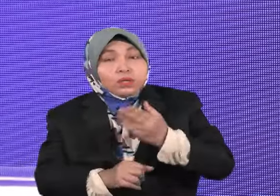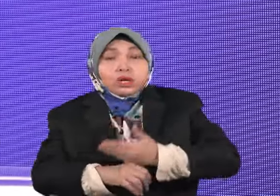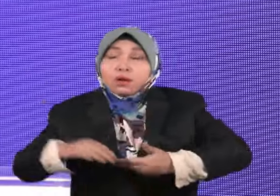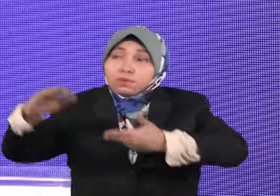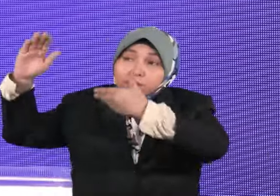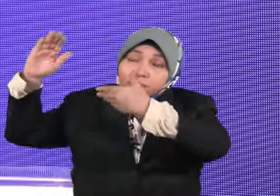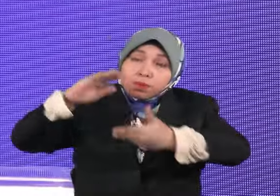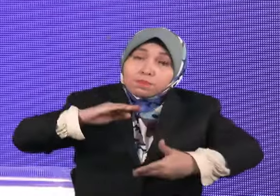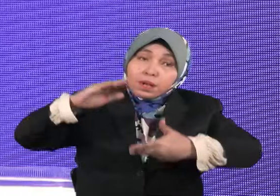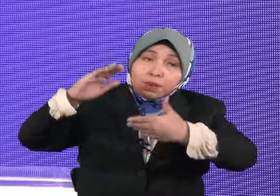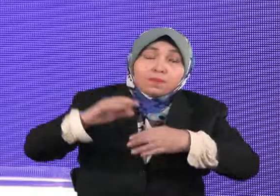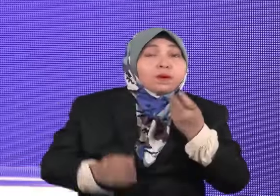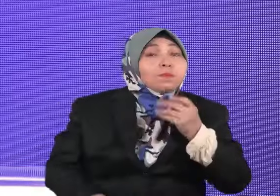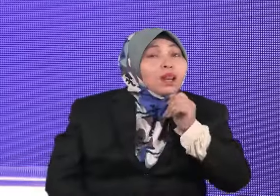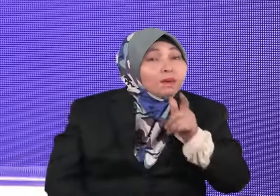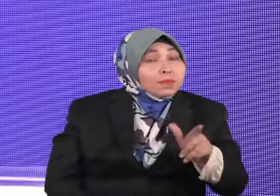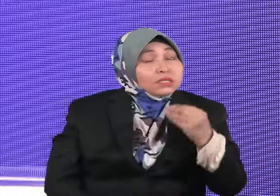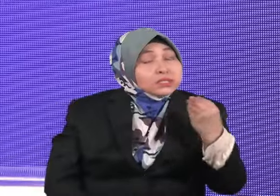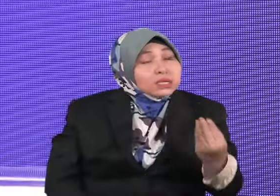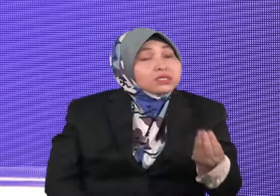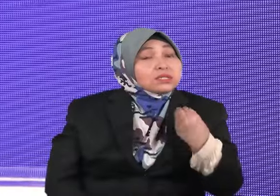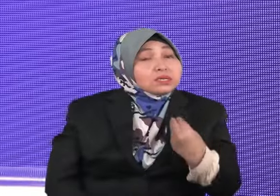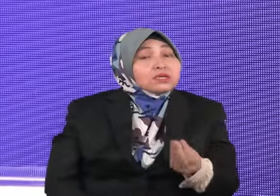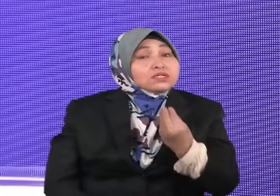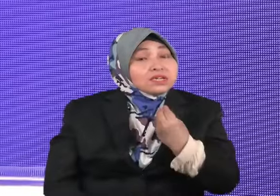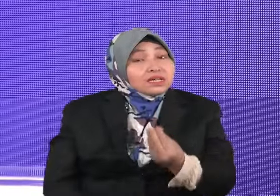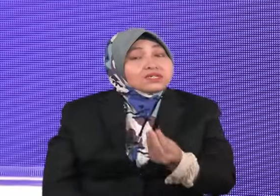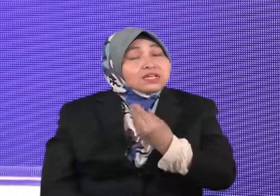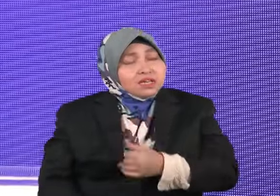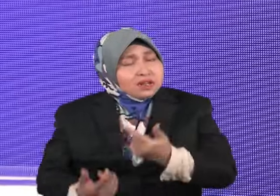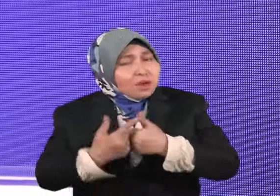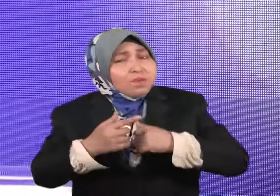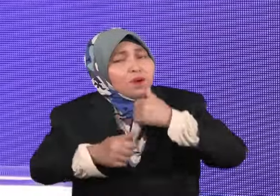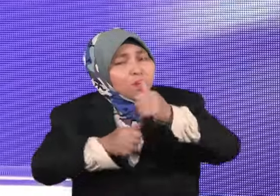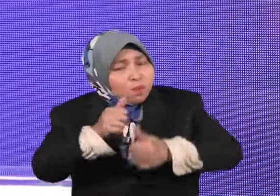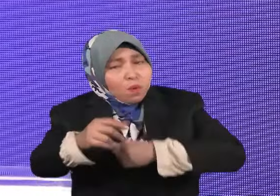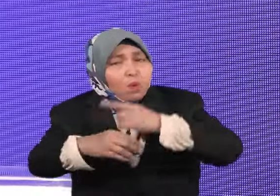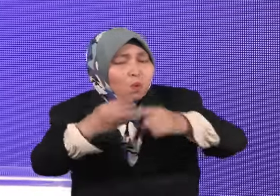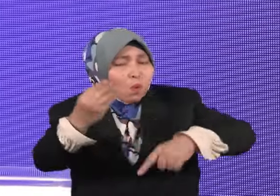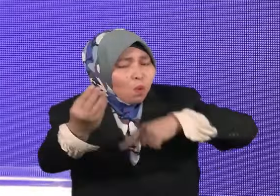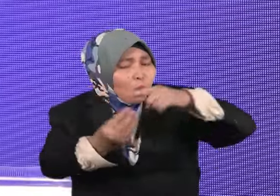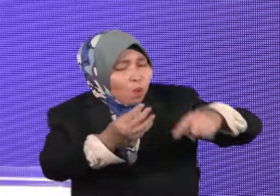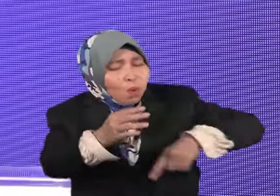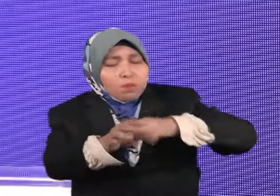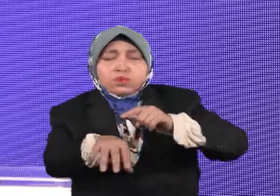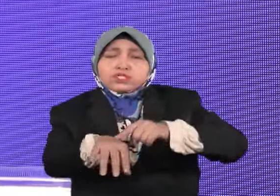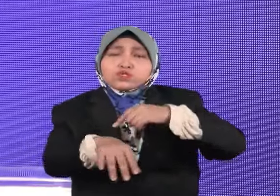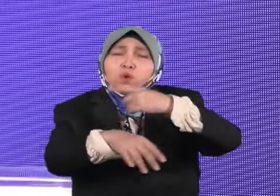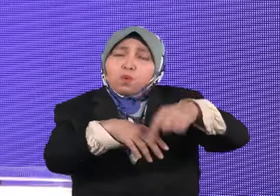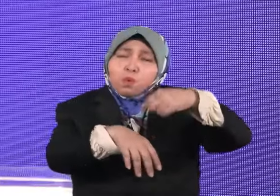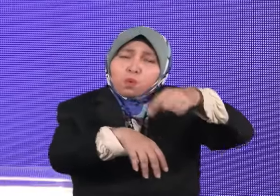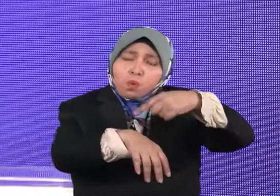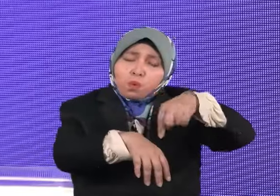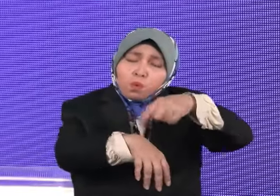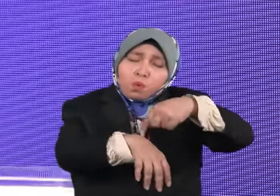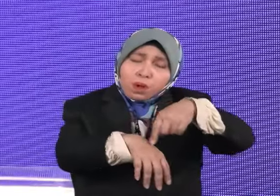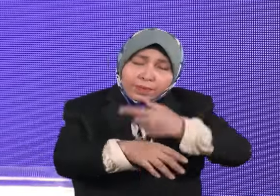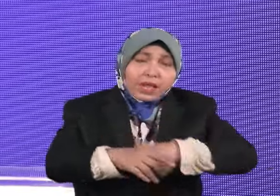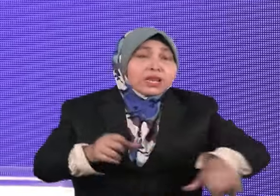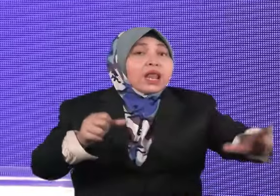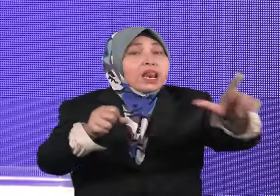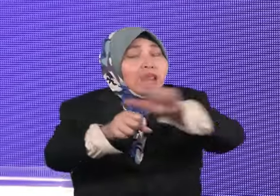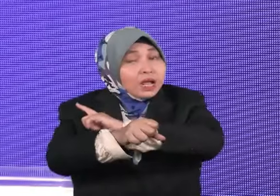kepada kita berapa lama? Sedikit demi sedikit dari masa ke semasa sepanjang usia kita. Tetapi ianya lengkap diturunkan daripada